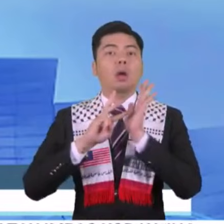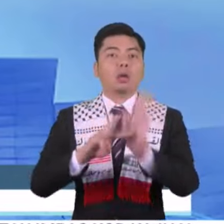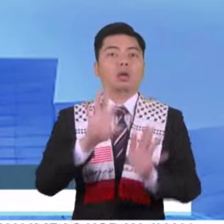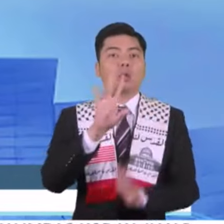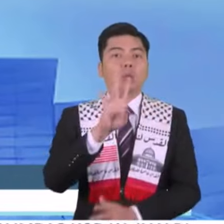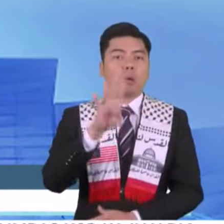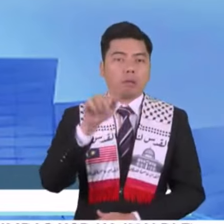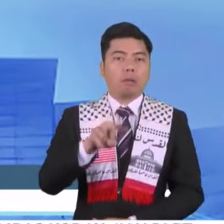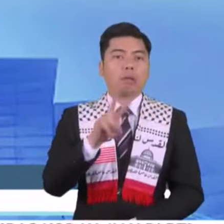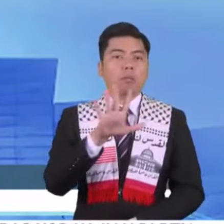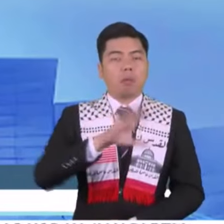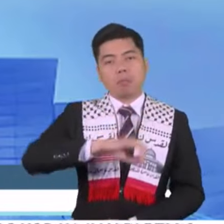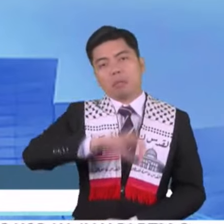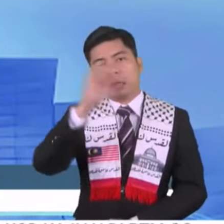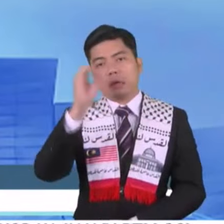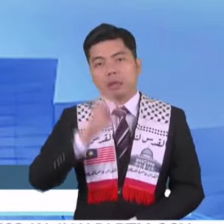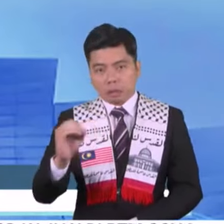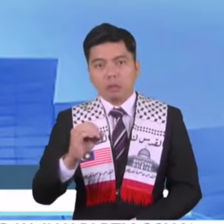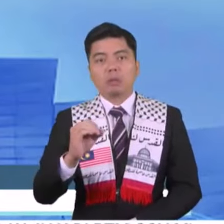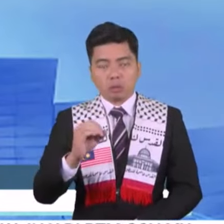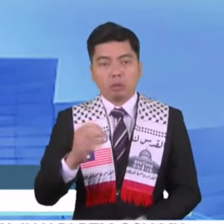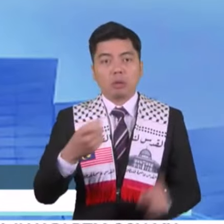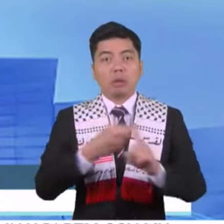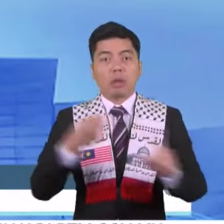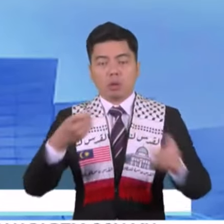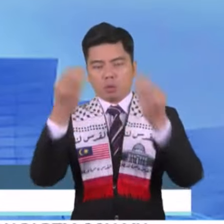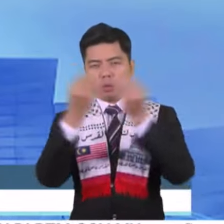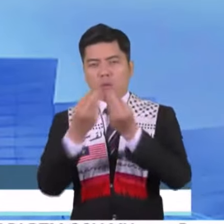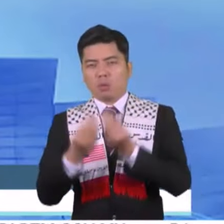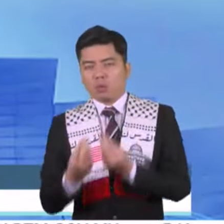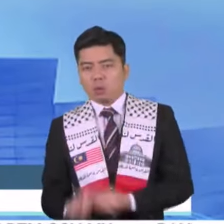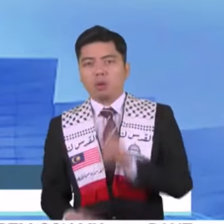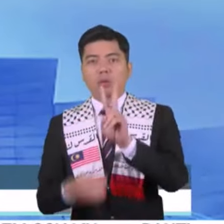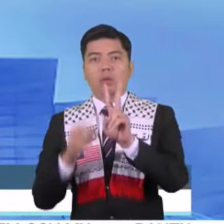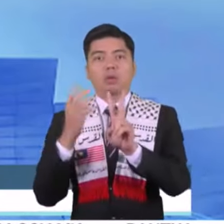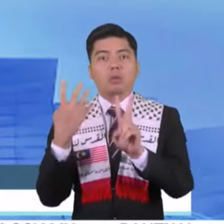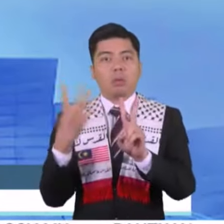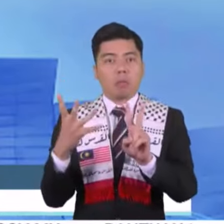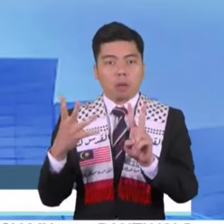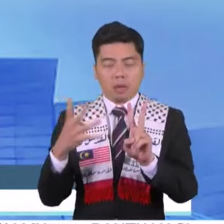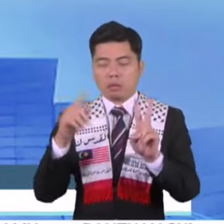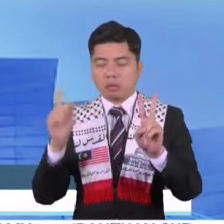mewakili 74.25% daripada keseluruhan